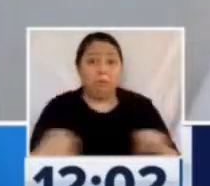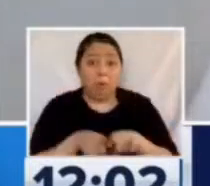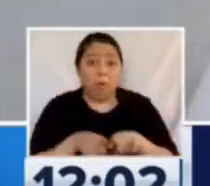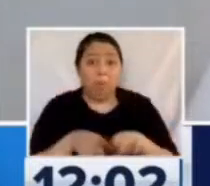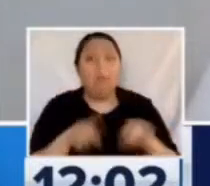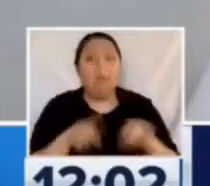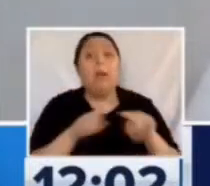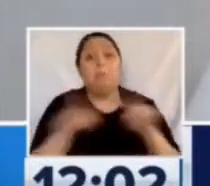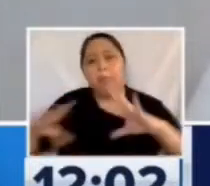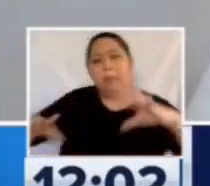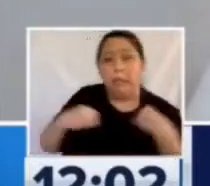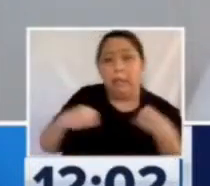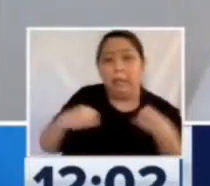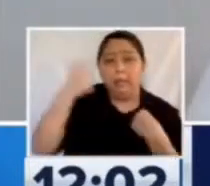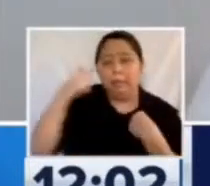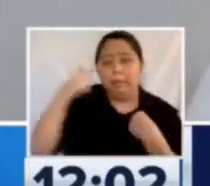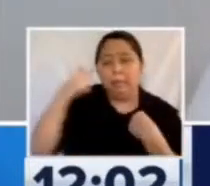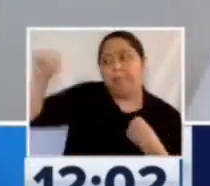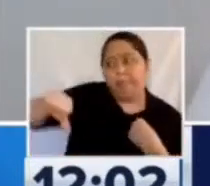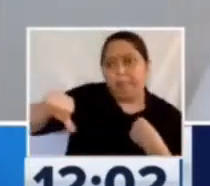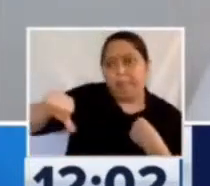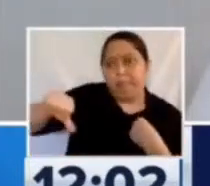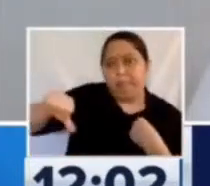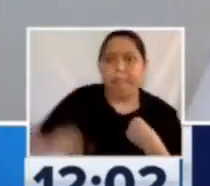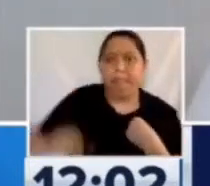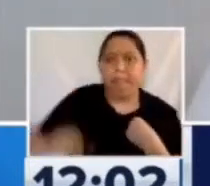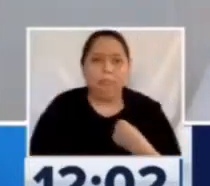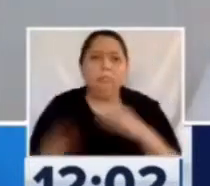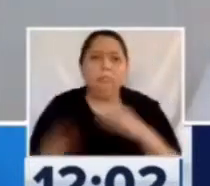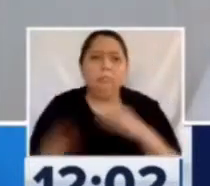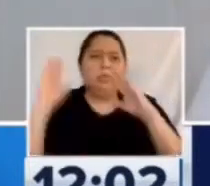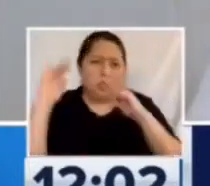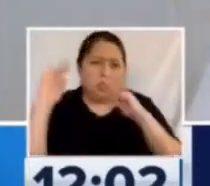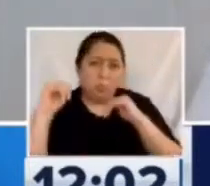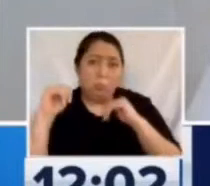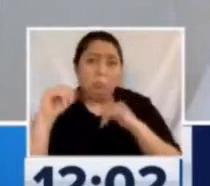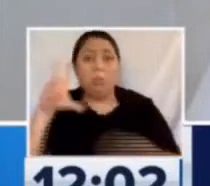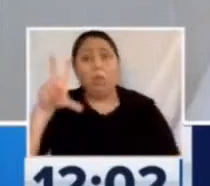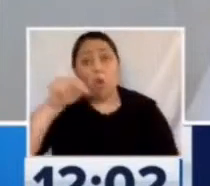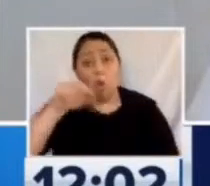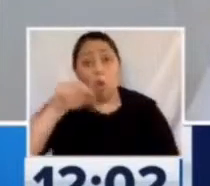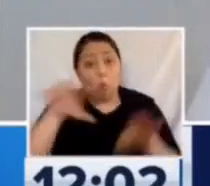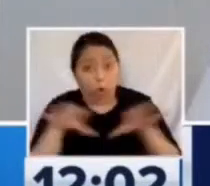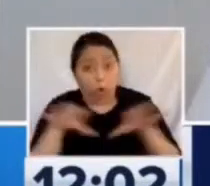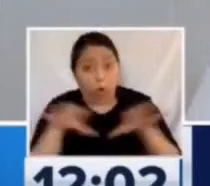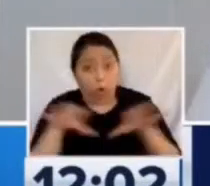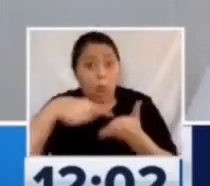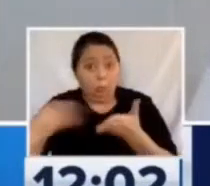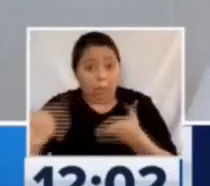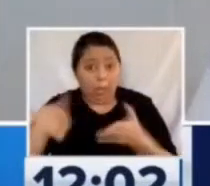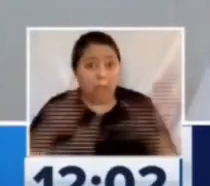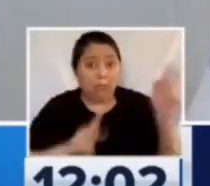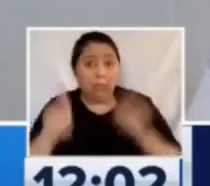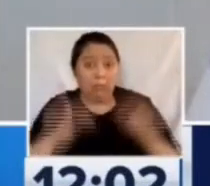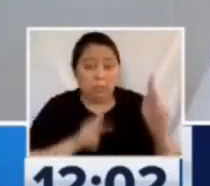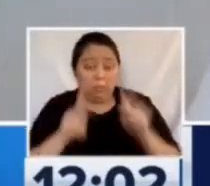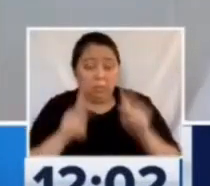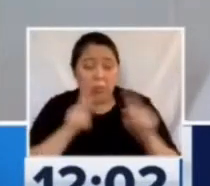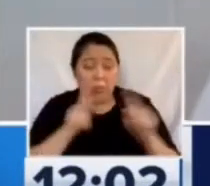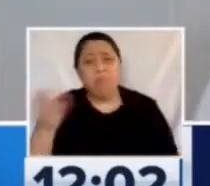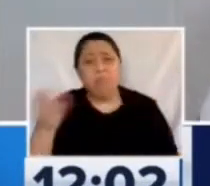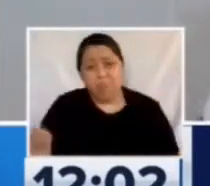sa mga nagsasubmit ng mga form for the Polo